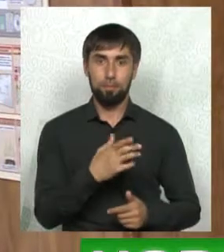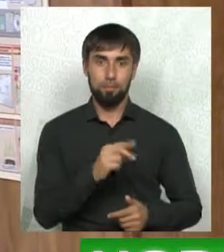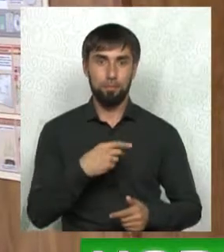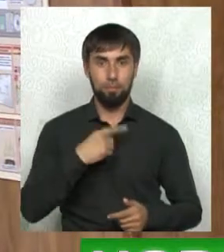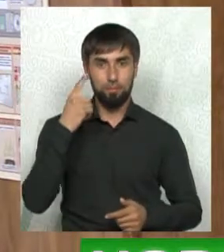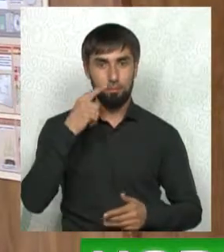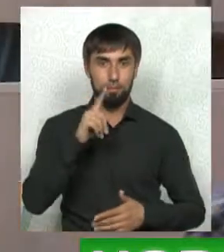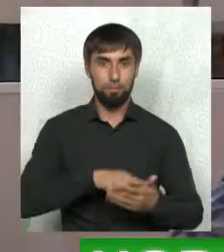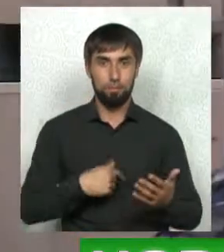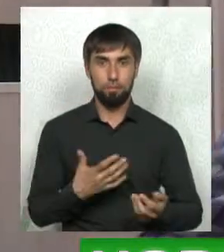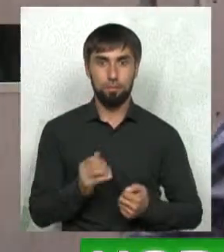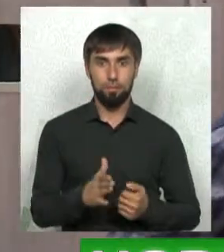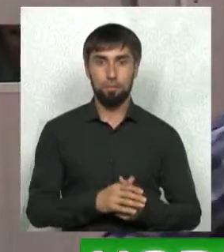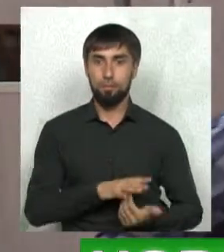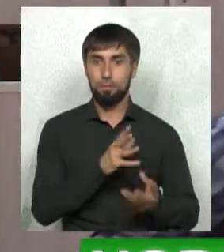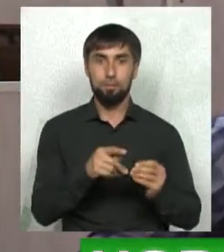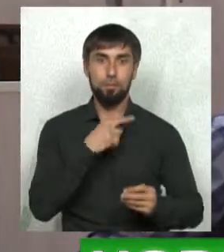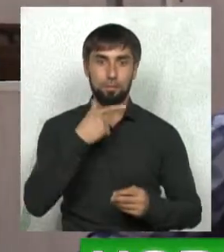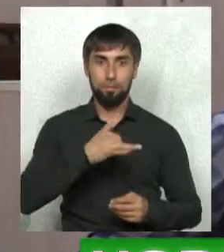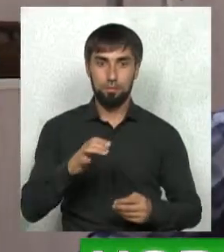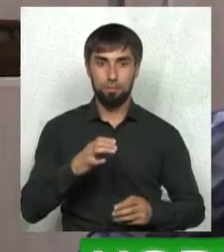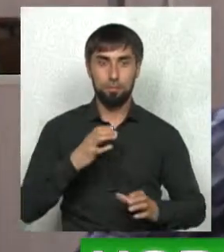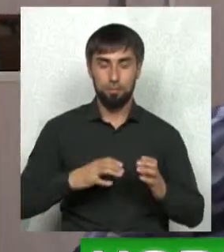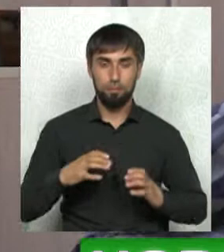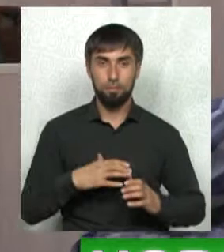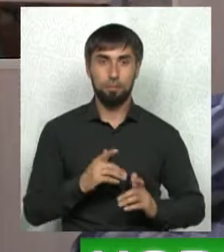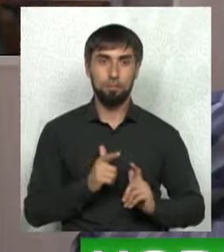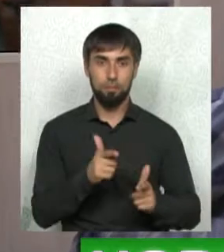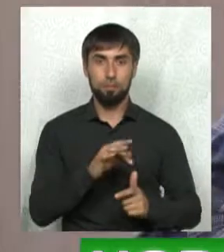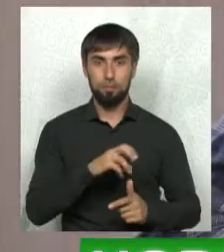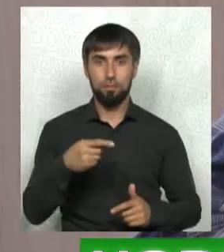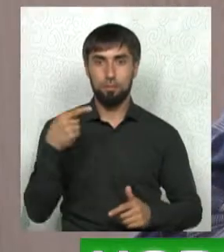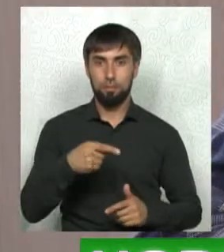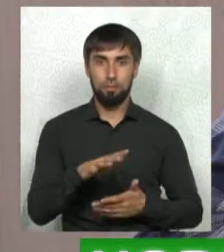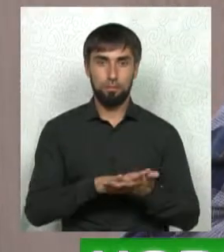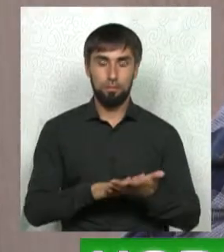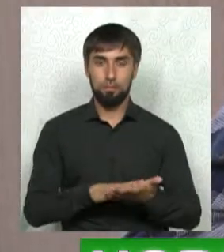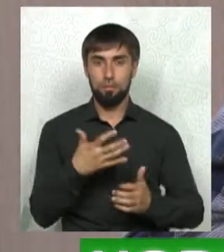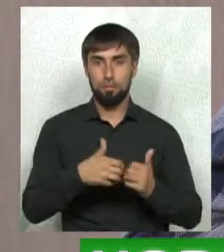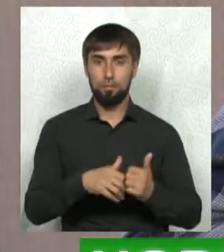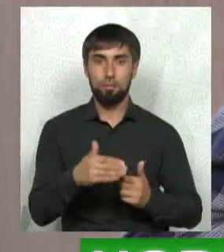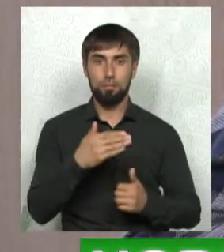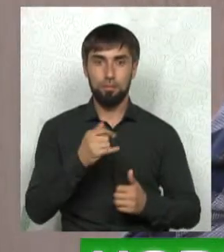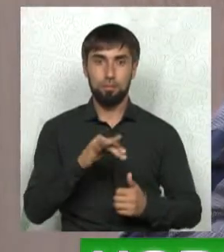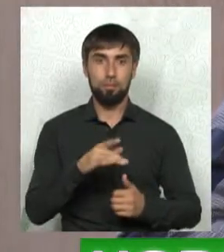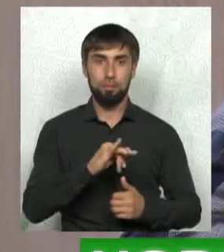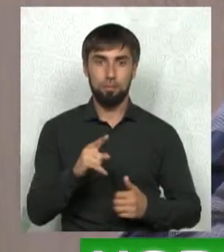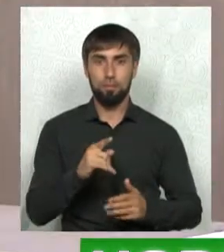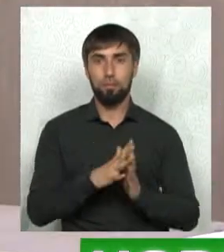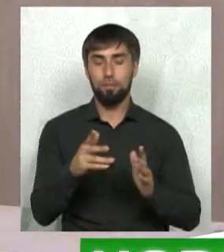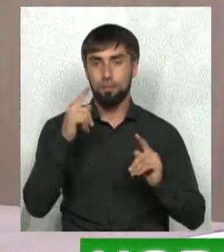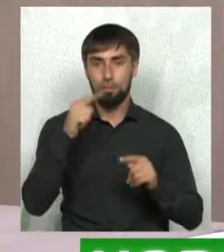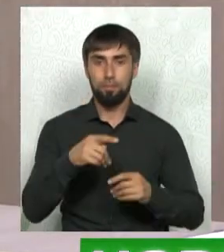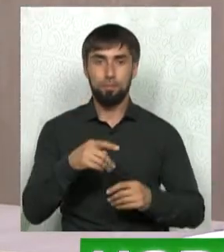экзамен, точно уверен, Всего в Ингушский государственный университет поступило более 1000 заявлений. Среди всех факультетов вуза наибольшей